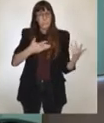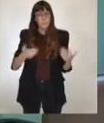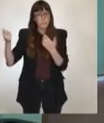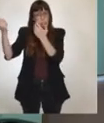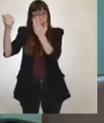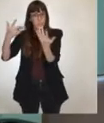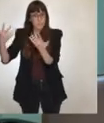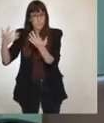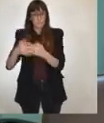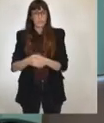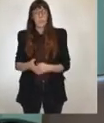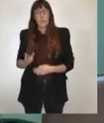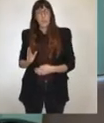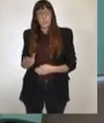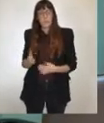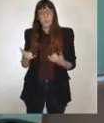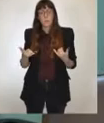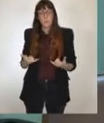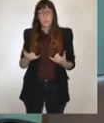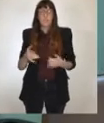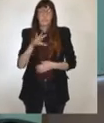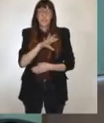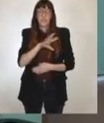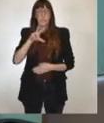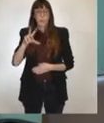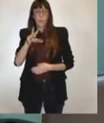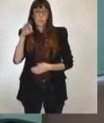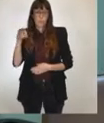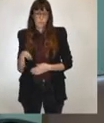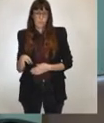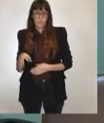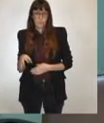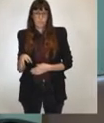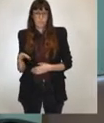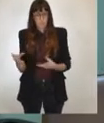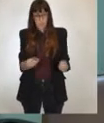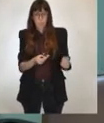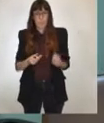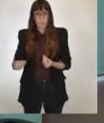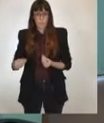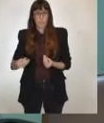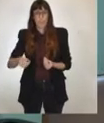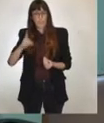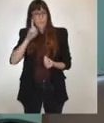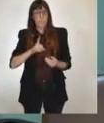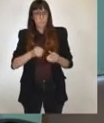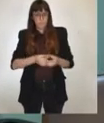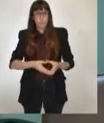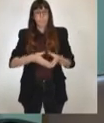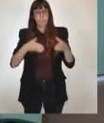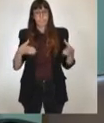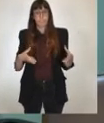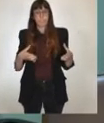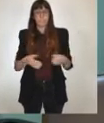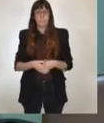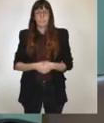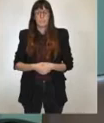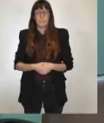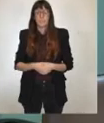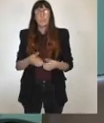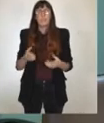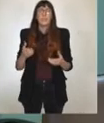représentent 53% de la population. C'est quand même bien de le noter. Elles assument à 85% la charge des